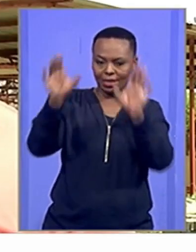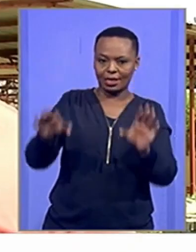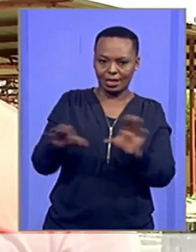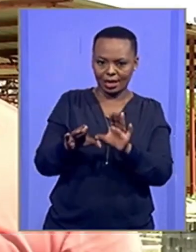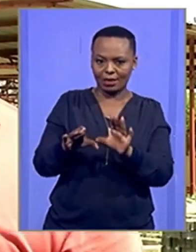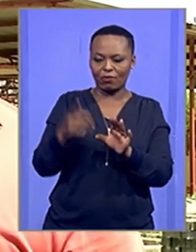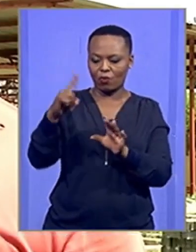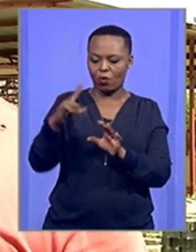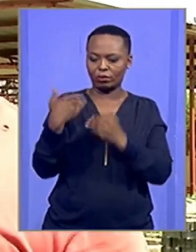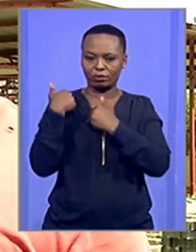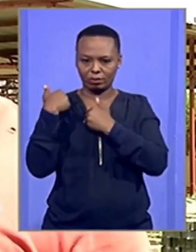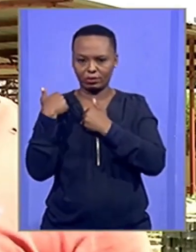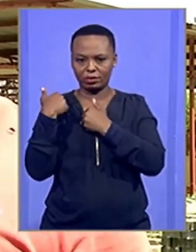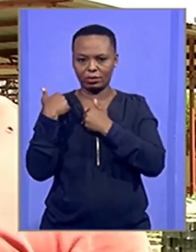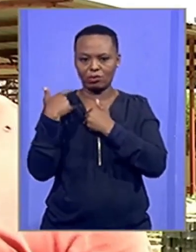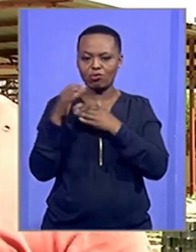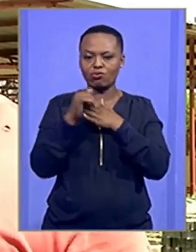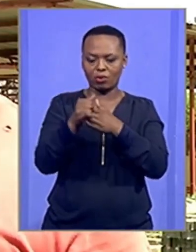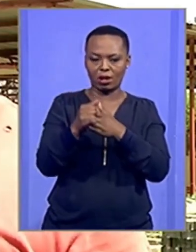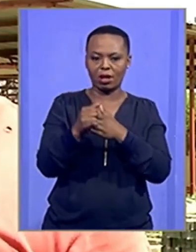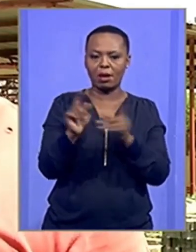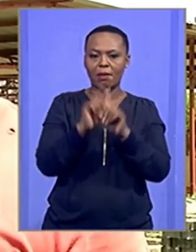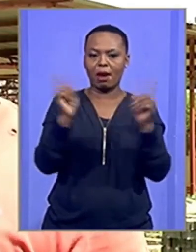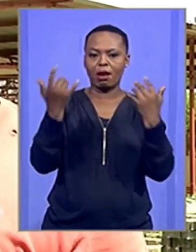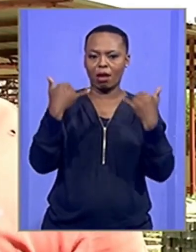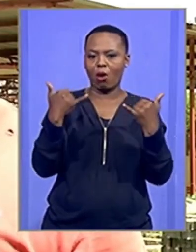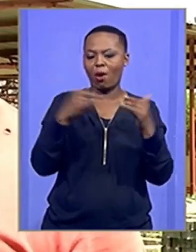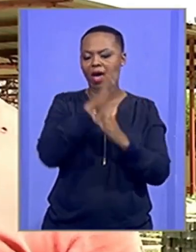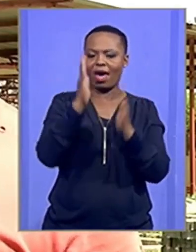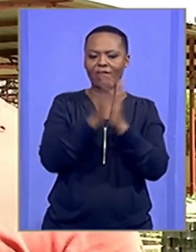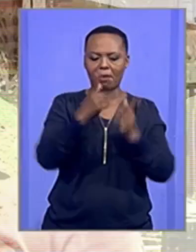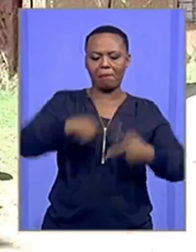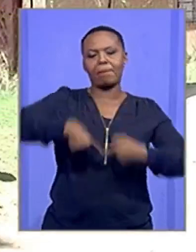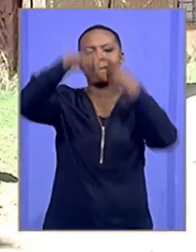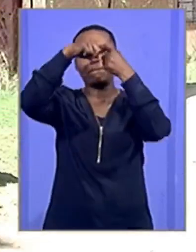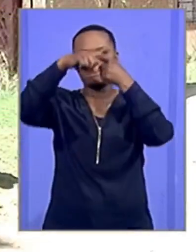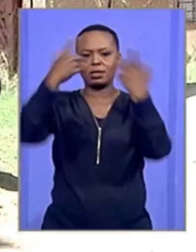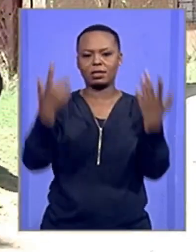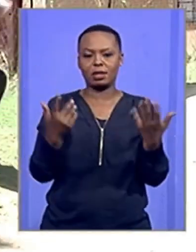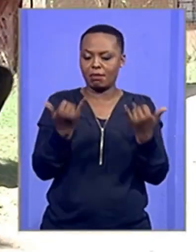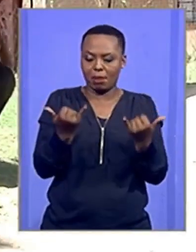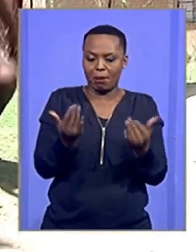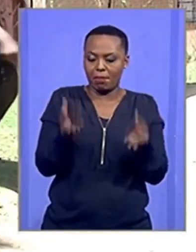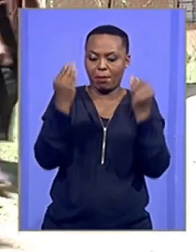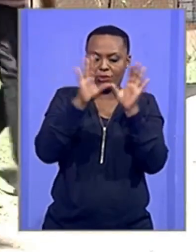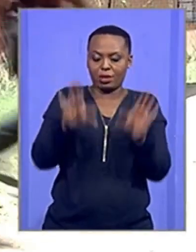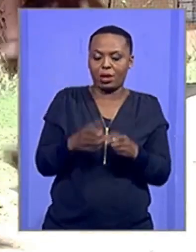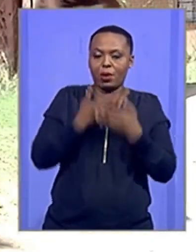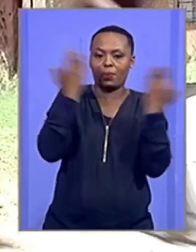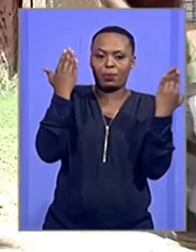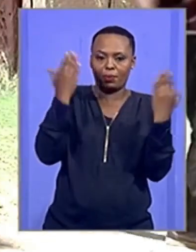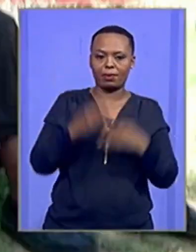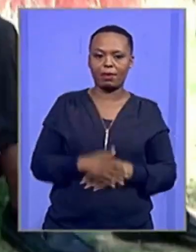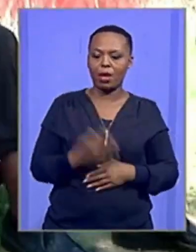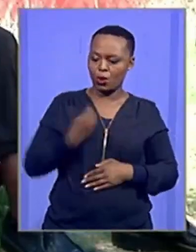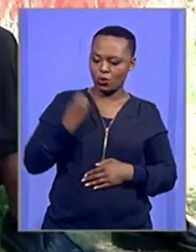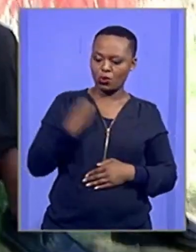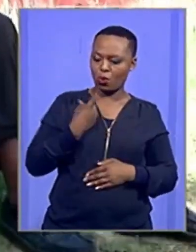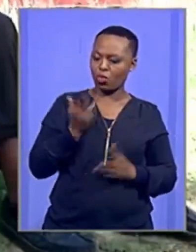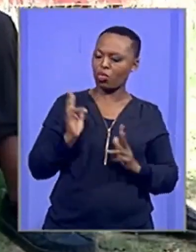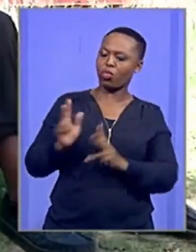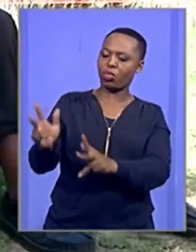safety rep. Yaanong mpa fela ka go eme dilo tseo ba kgone go di kry-e. Bašwa bano ba tlogetswe fela ba